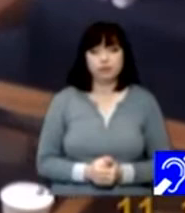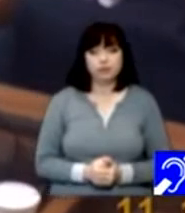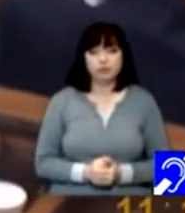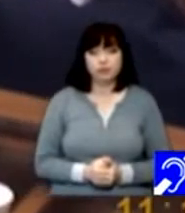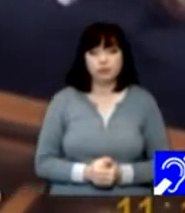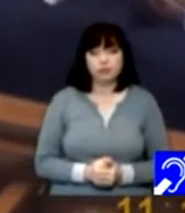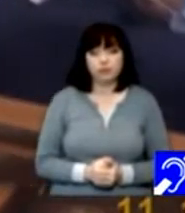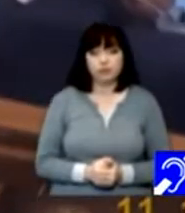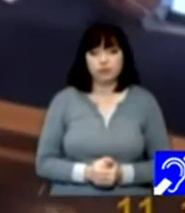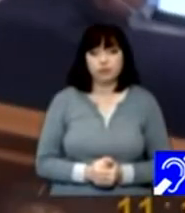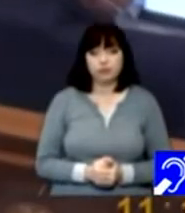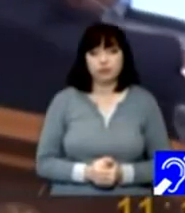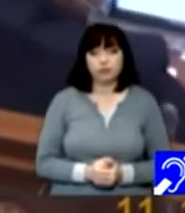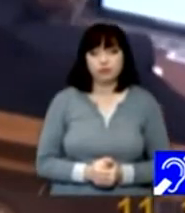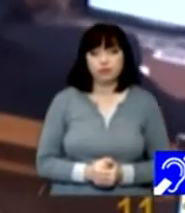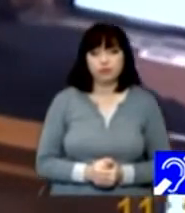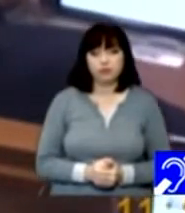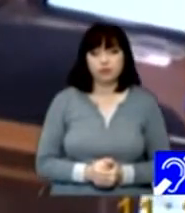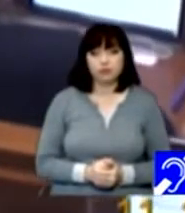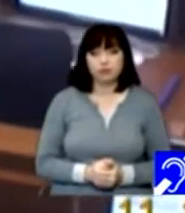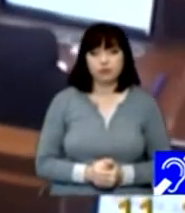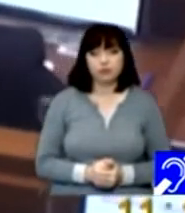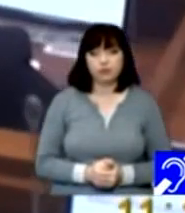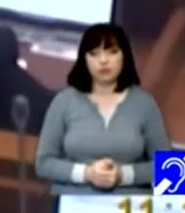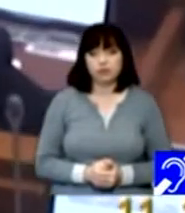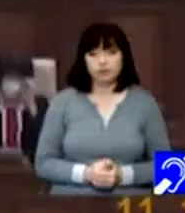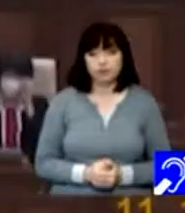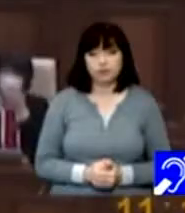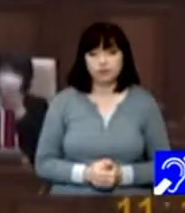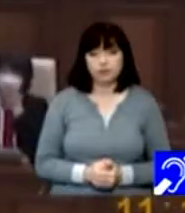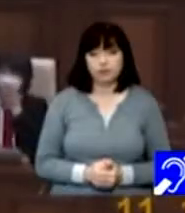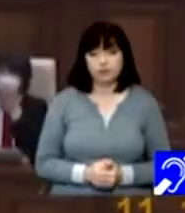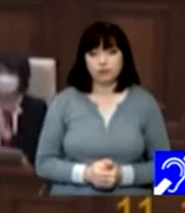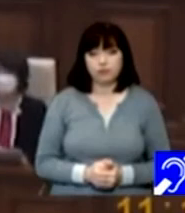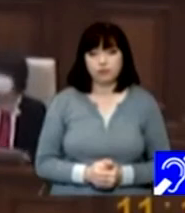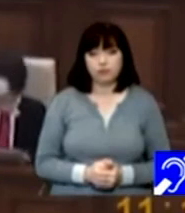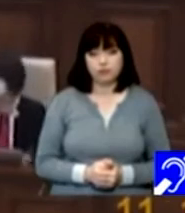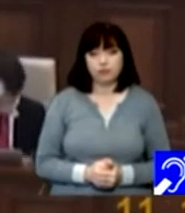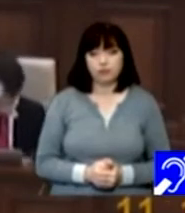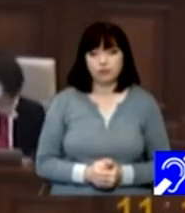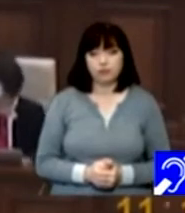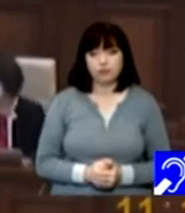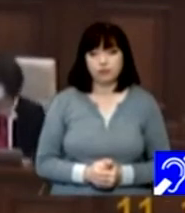Acum nu sunt încărcate toate documentele, va necesita puțin timp. Electronic.